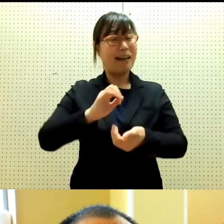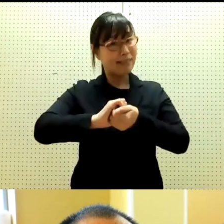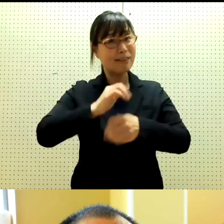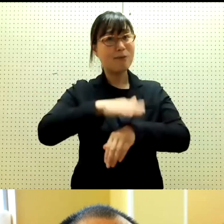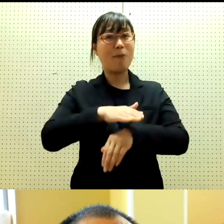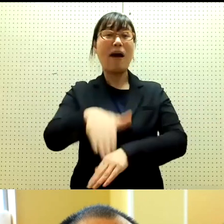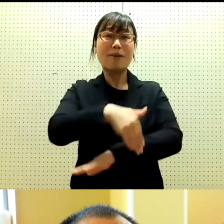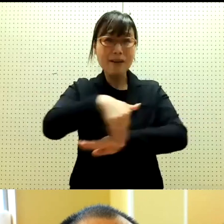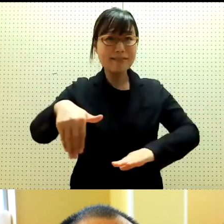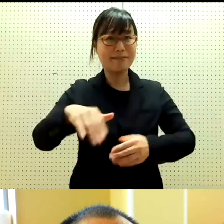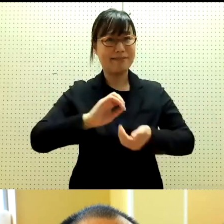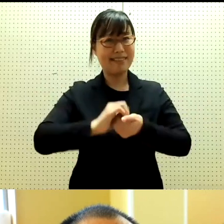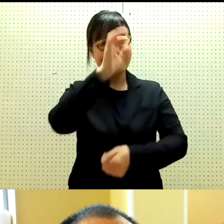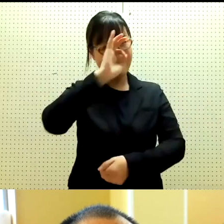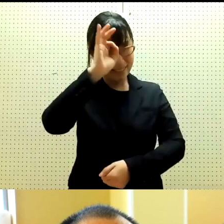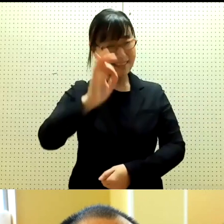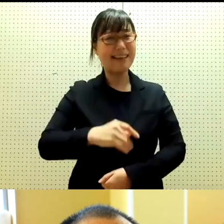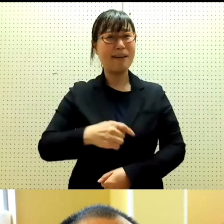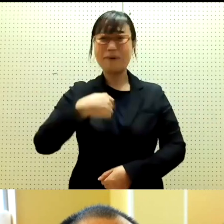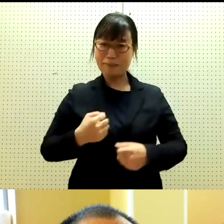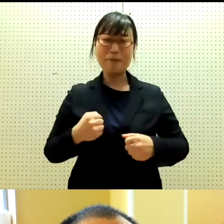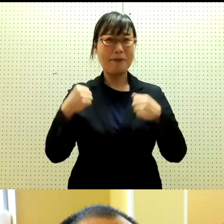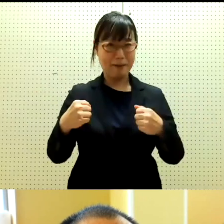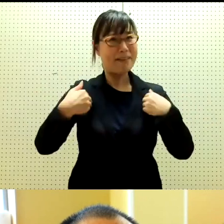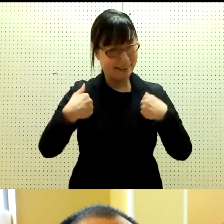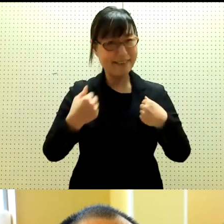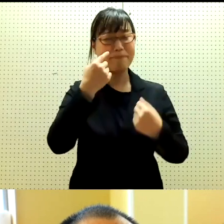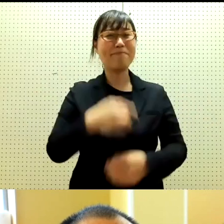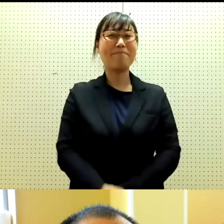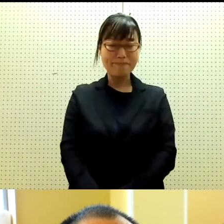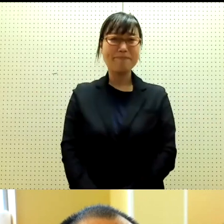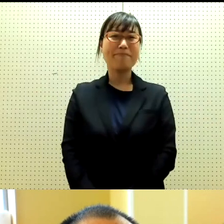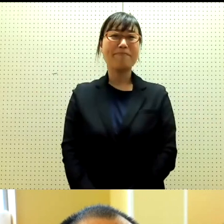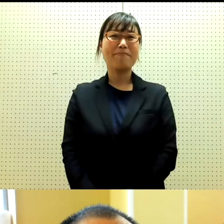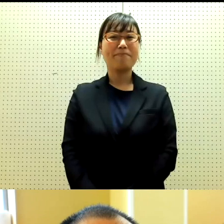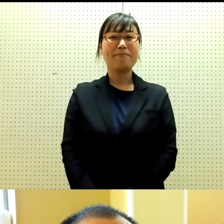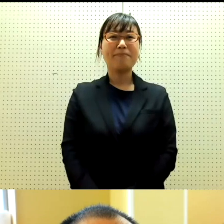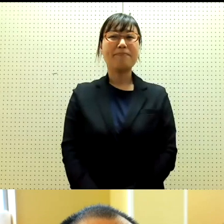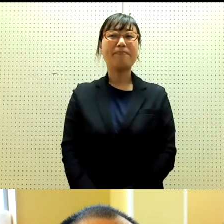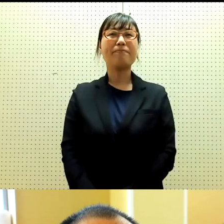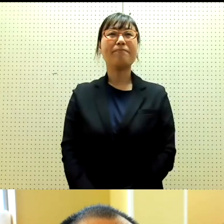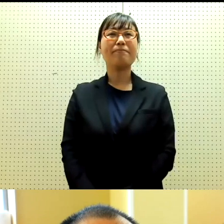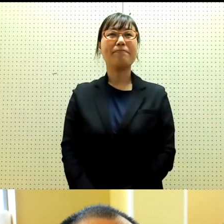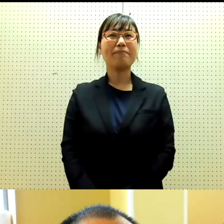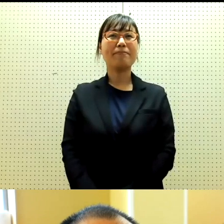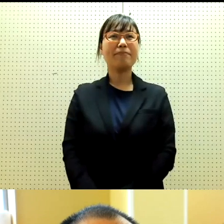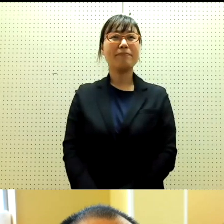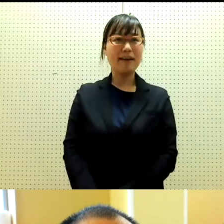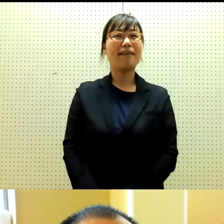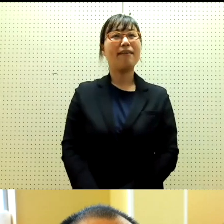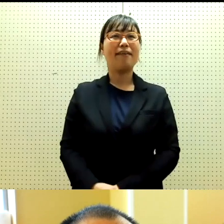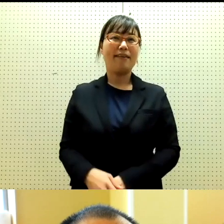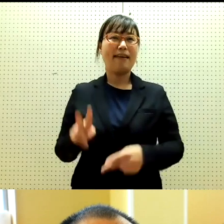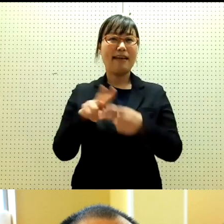私も頑張んなくちゃと思ってますけれども思いました。以上です。 はい、鈴木先生ありがとうございました